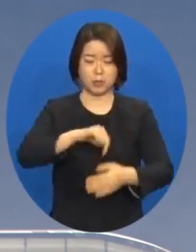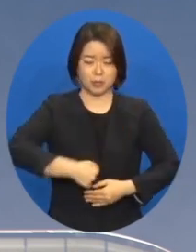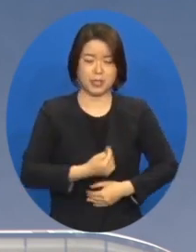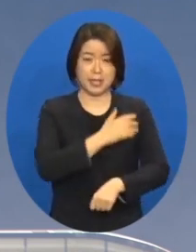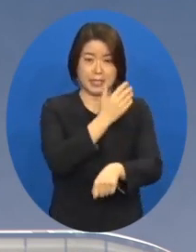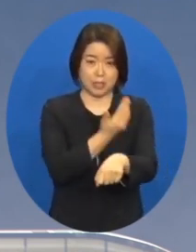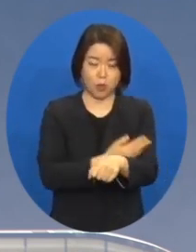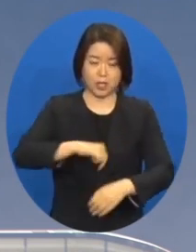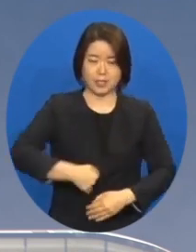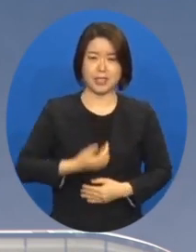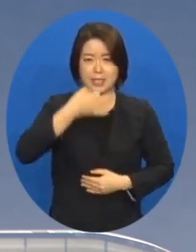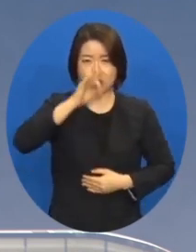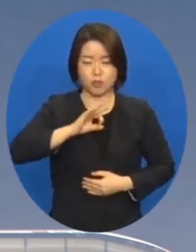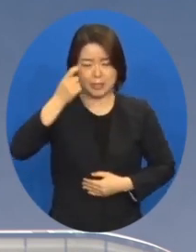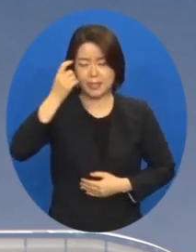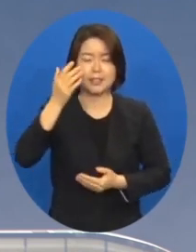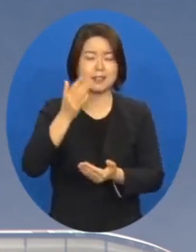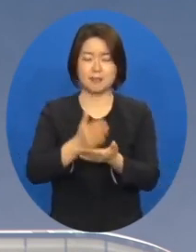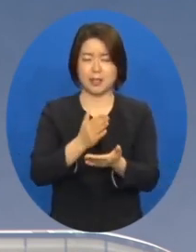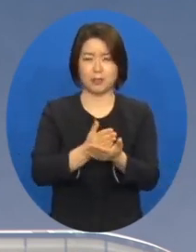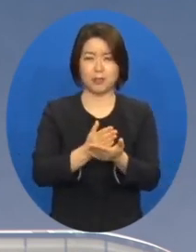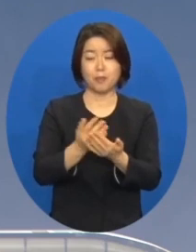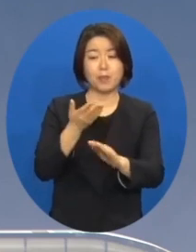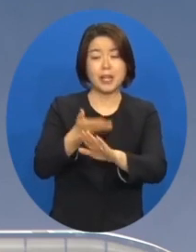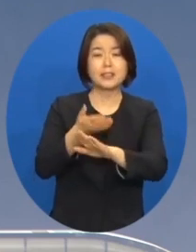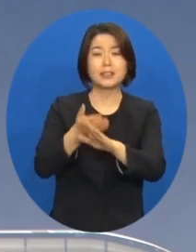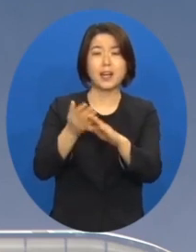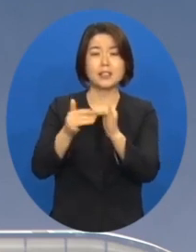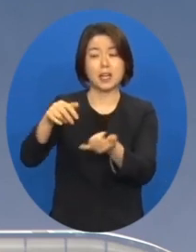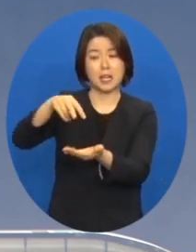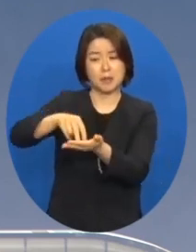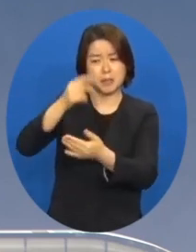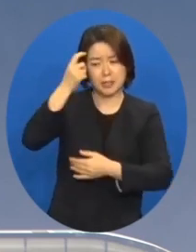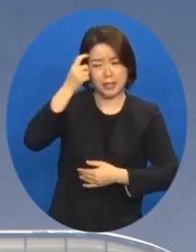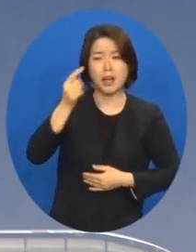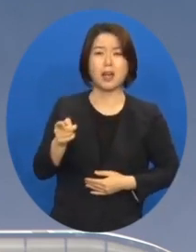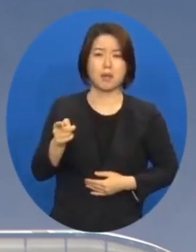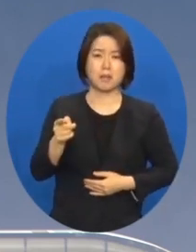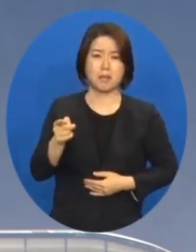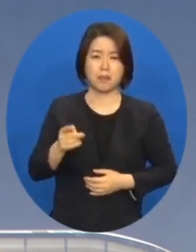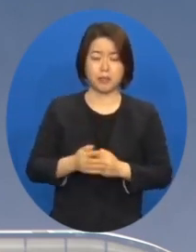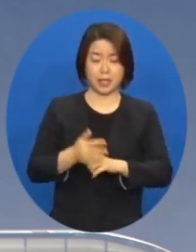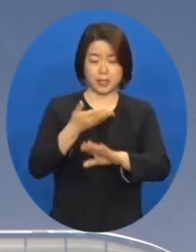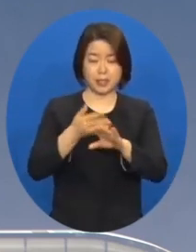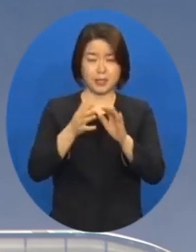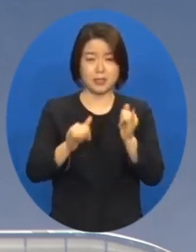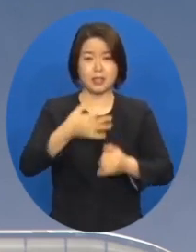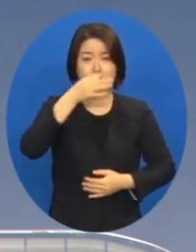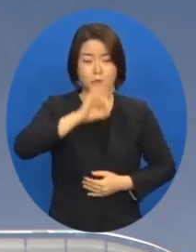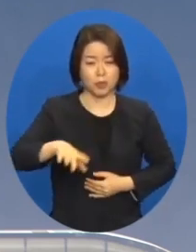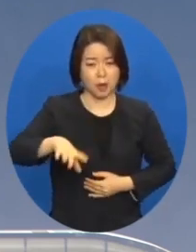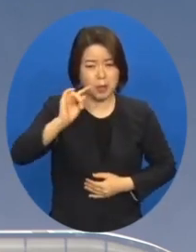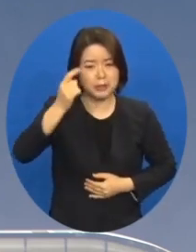자기 유익을 챙기지 말고 다른 사람의 입장에서 보라. 다른 사람의 유익을 먼저